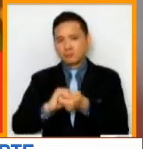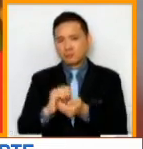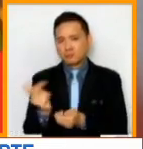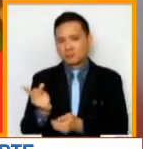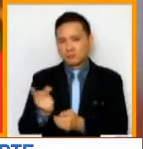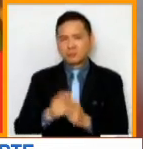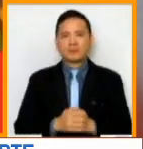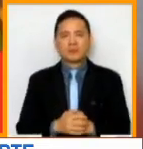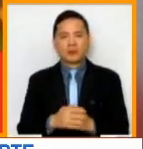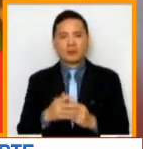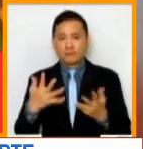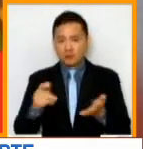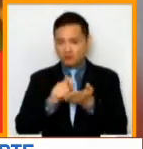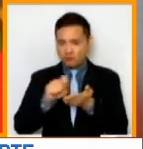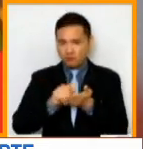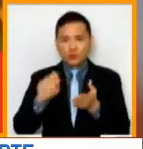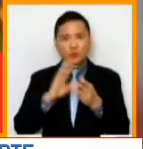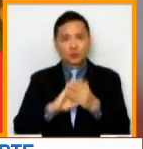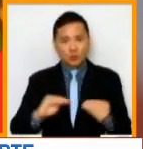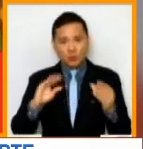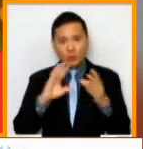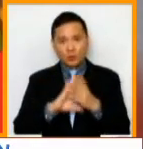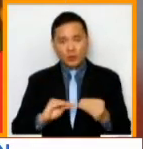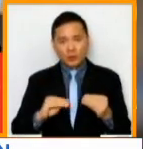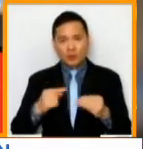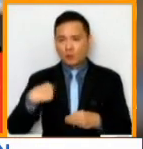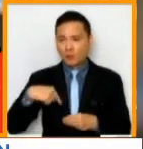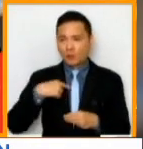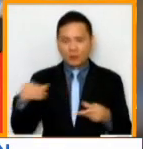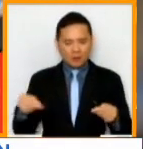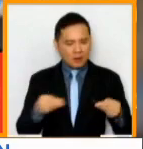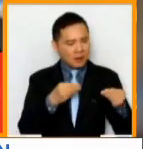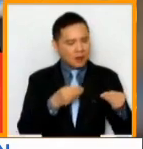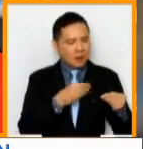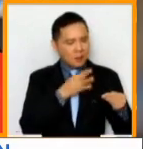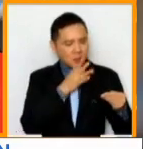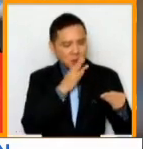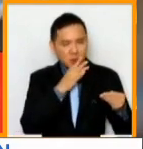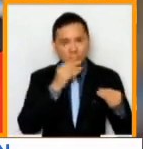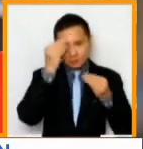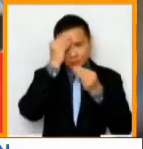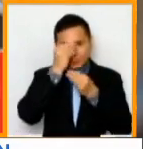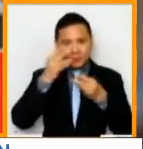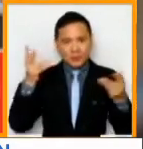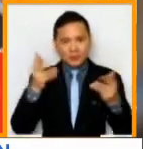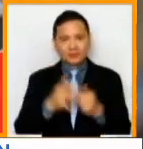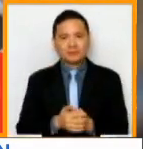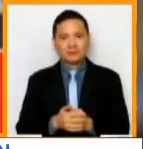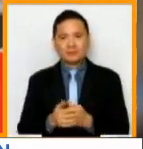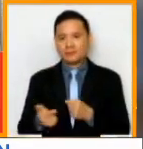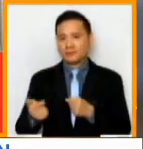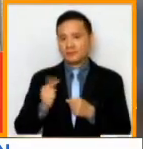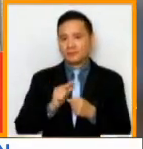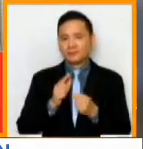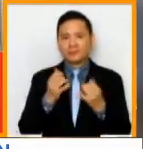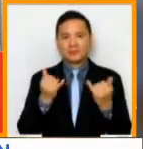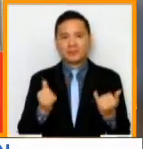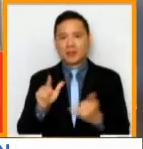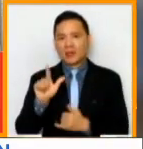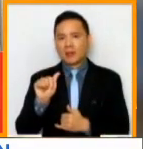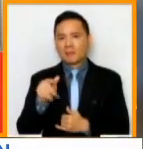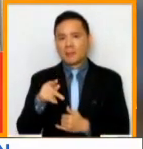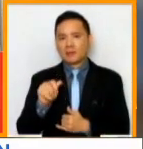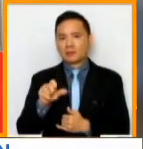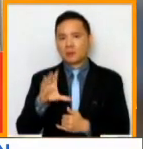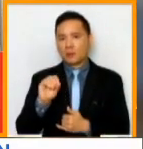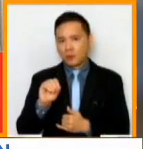Nakapagsulat sila ng kwento at dinevelop namin at yun ipapublish namin. Ngayon pa lang, hinihikayat na ng mga taga-Alapasco ang ibang komunidad